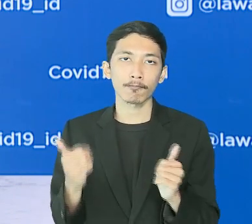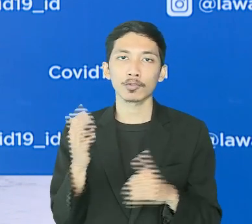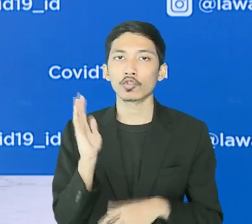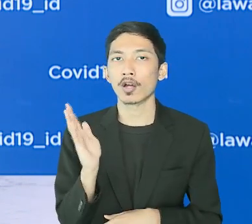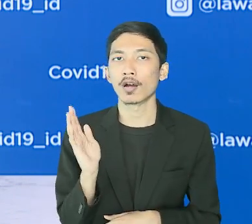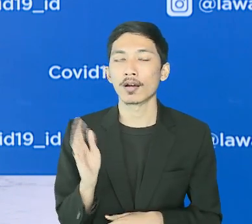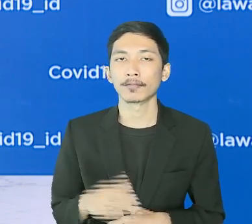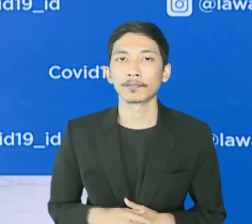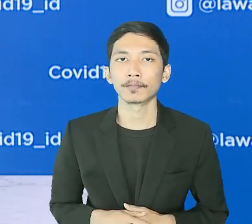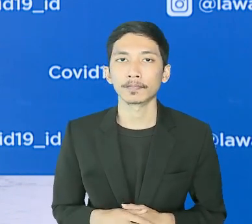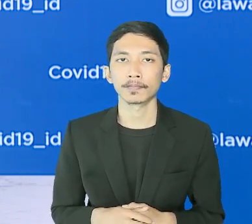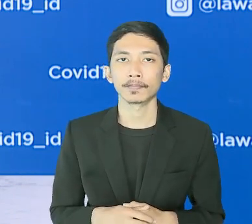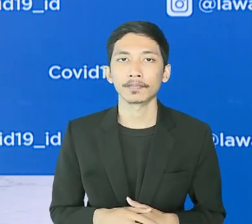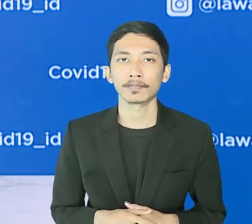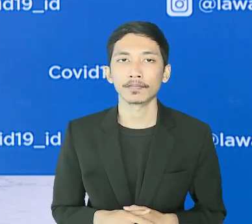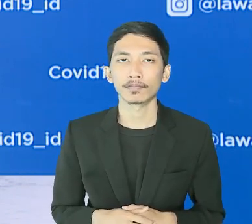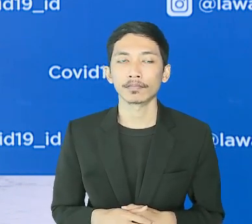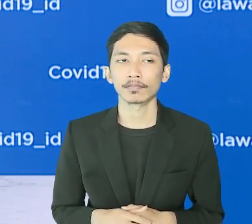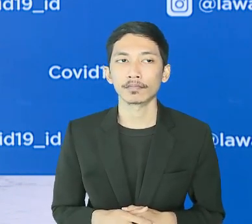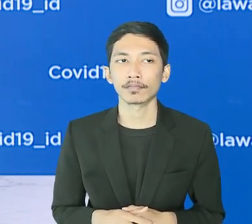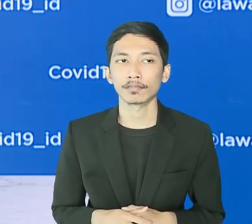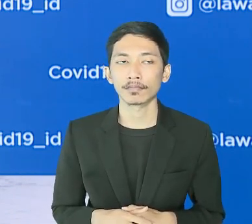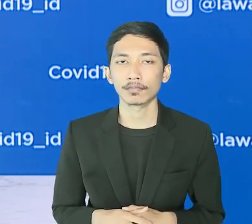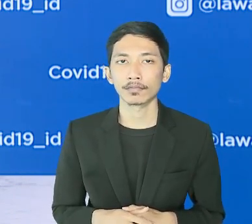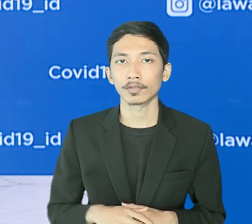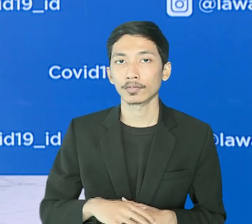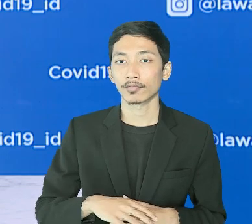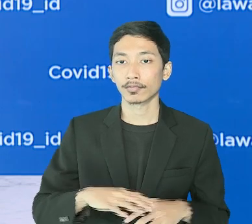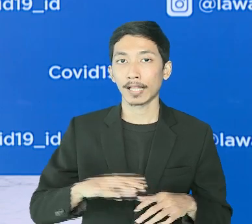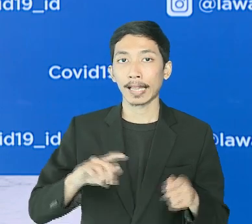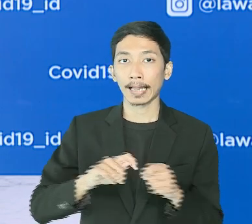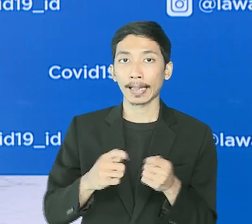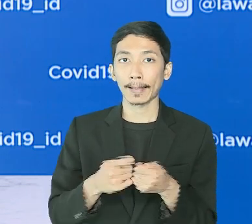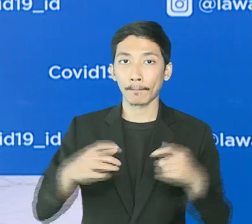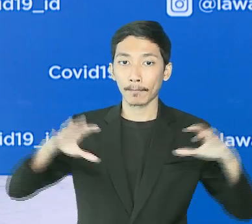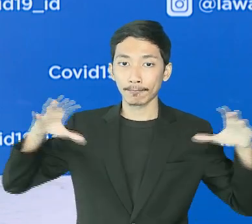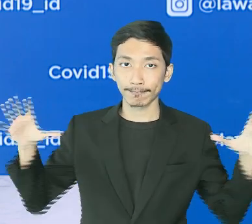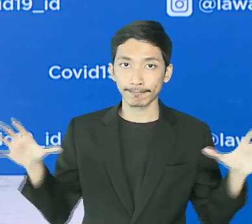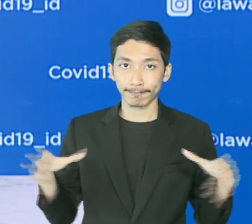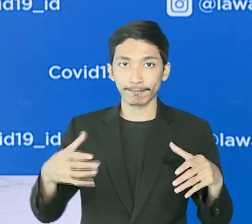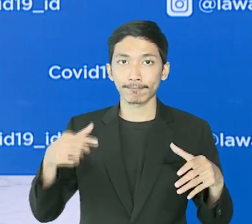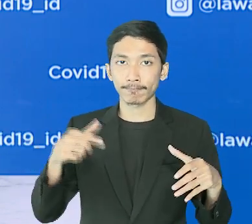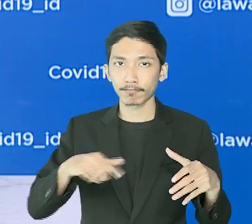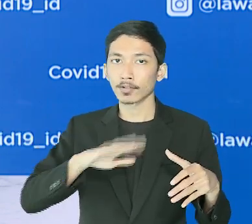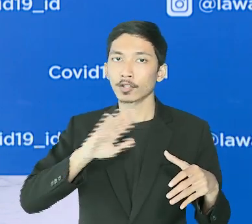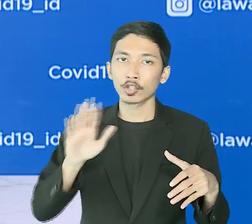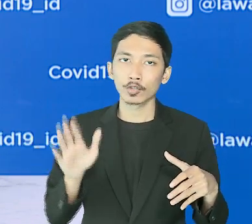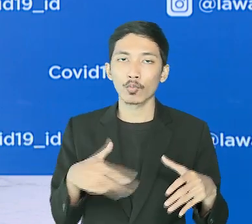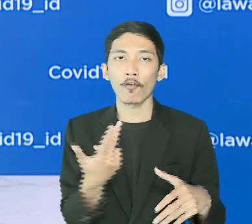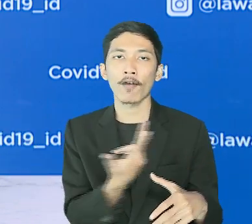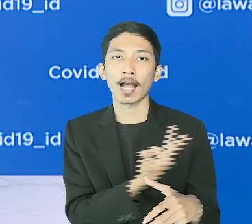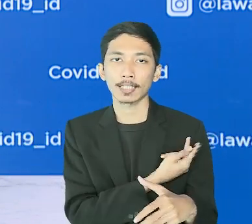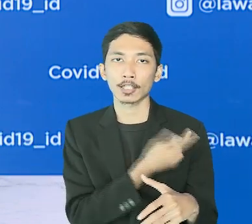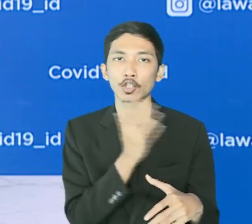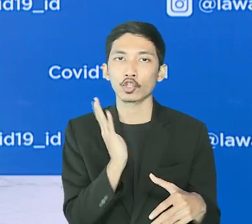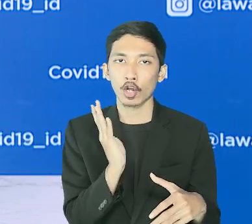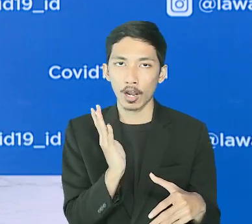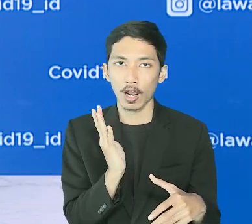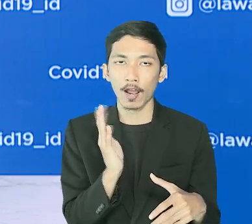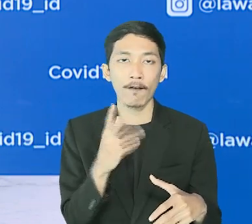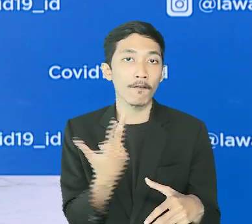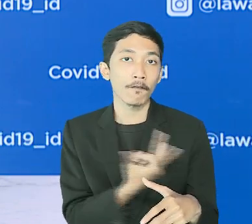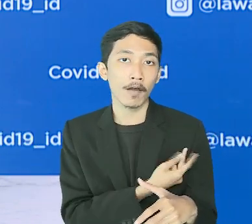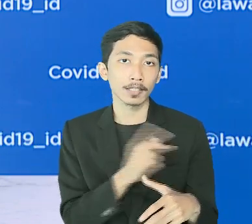itu, seluruh pihak yang berada di dalam bubble ini juga sudah steril, yaitu telah memperoleh vaksin dosis